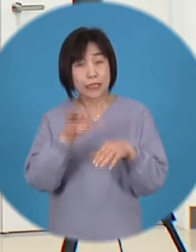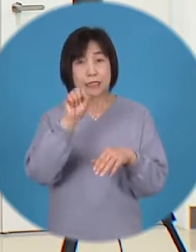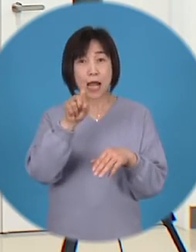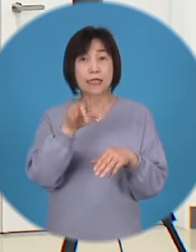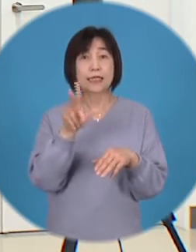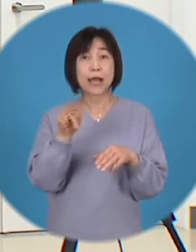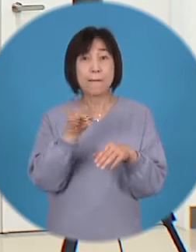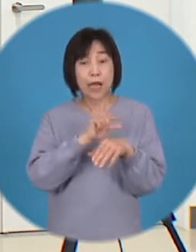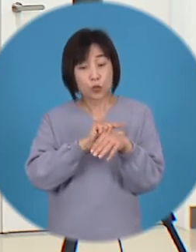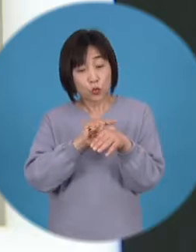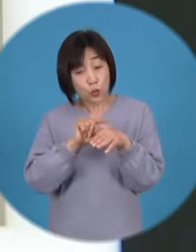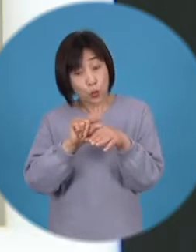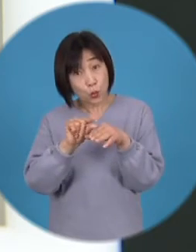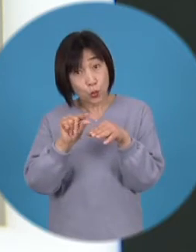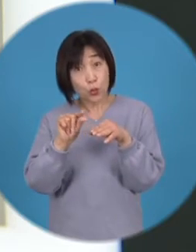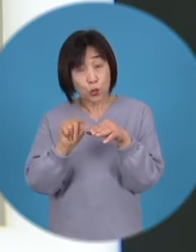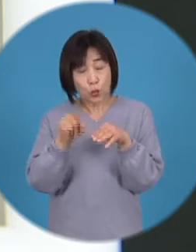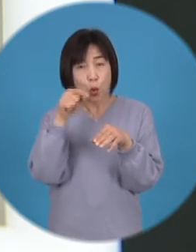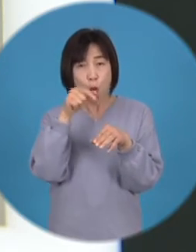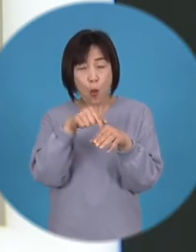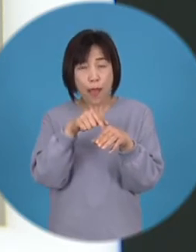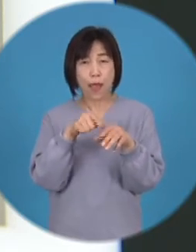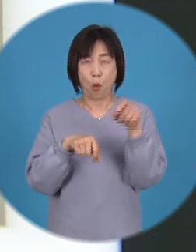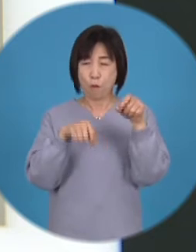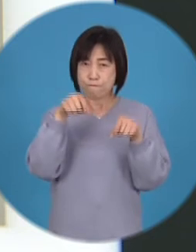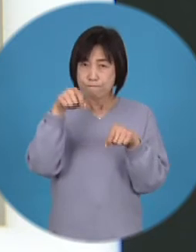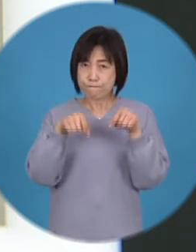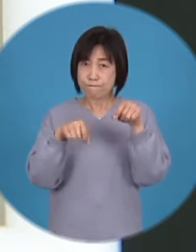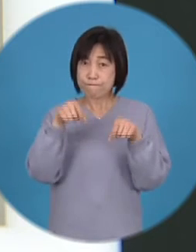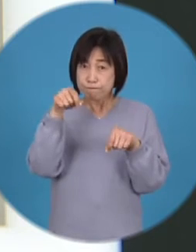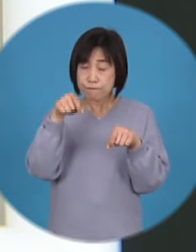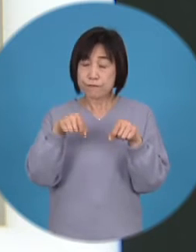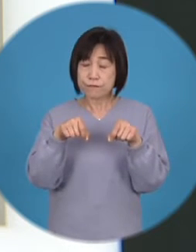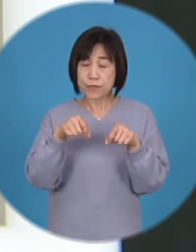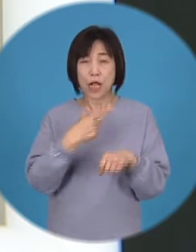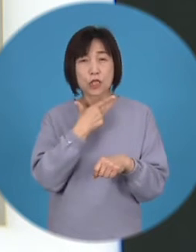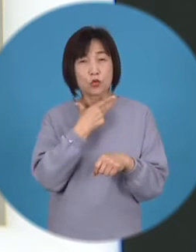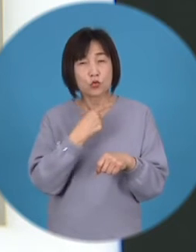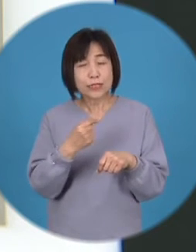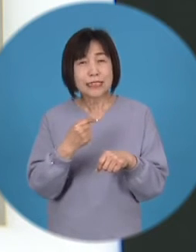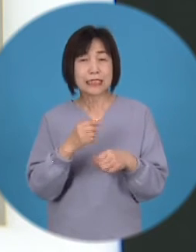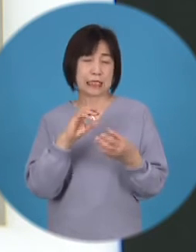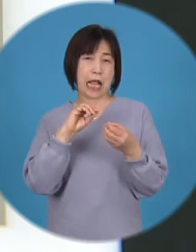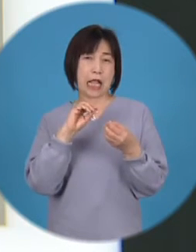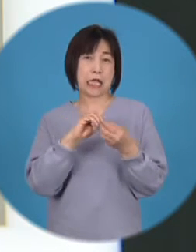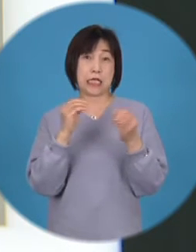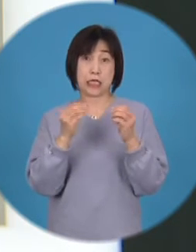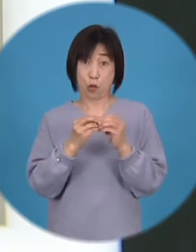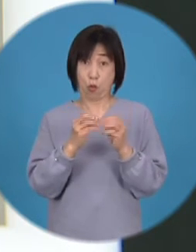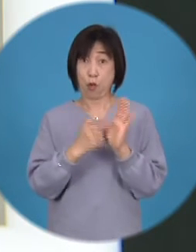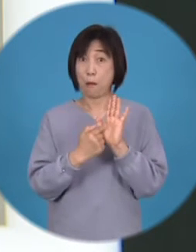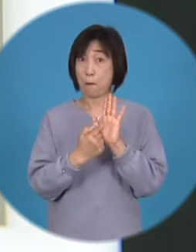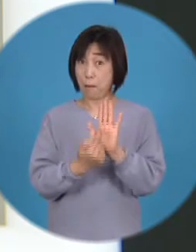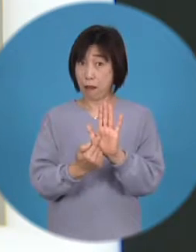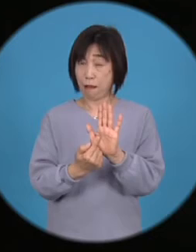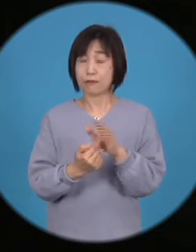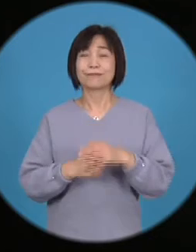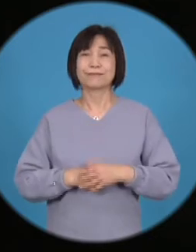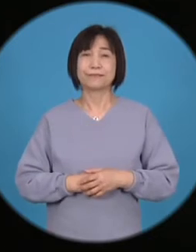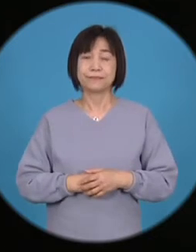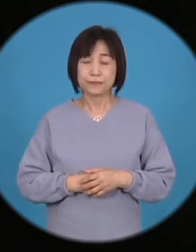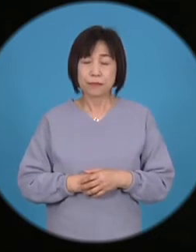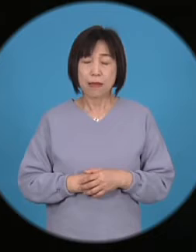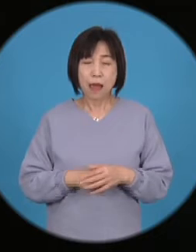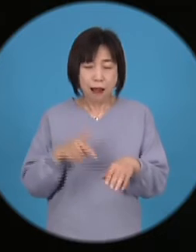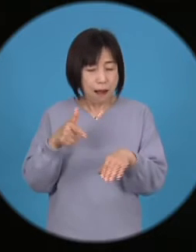膜を作ります。その膜の構造をコントロールすることで表現したい色を出すことができます。レ